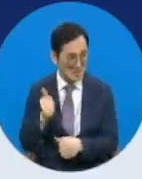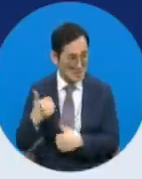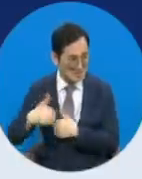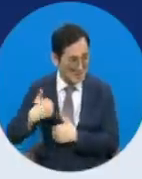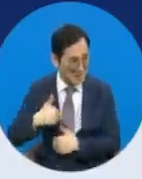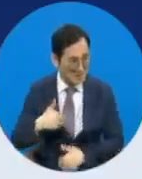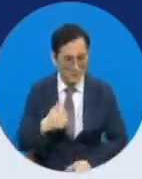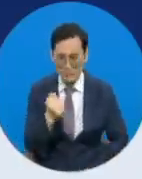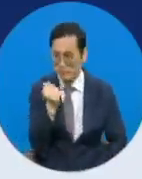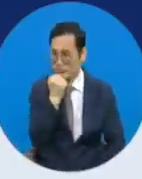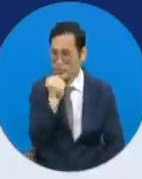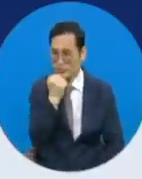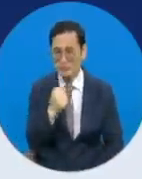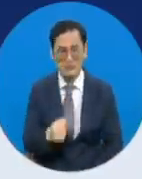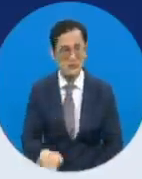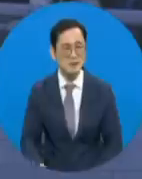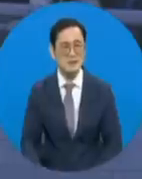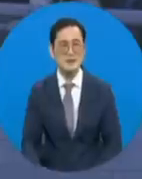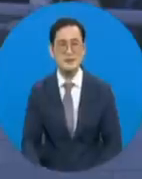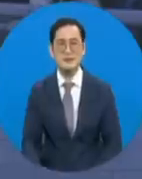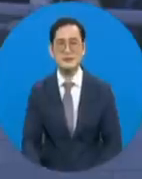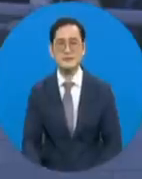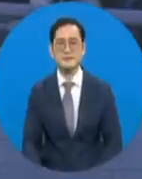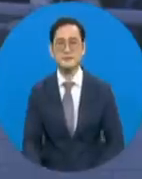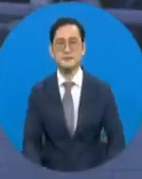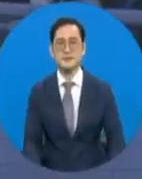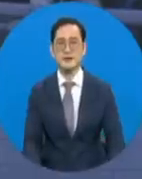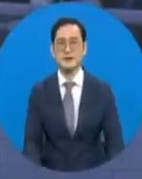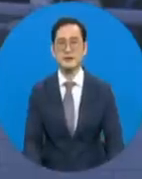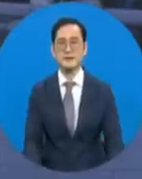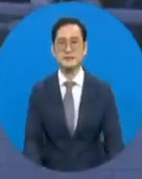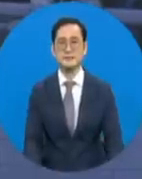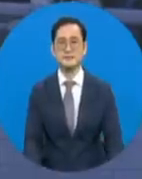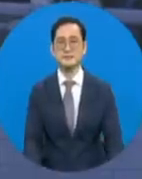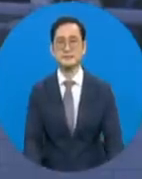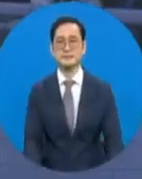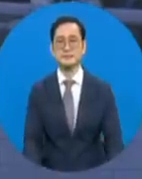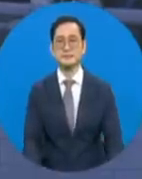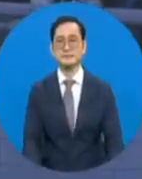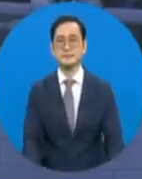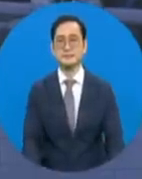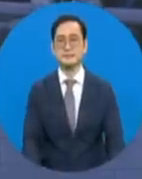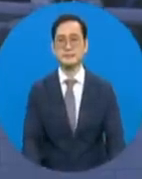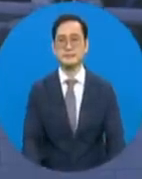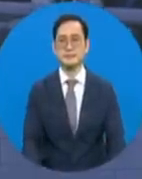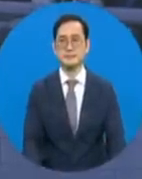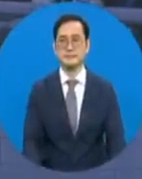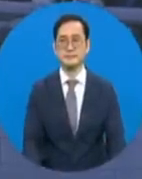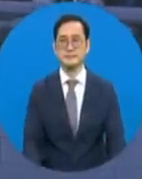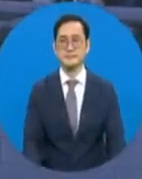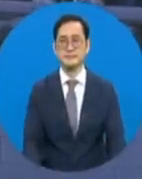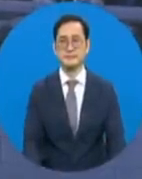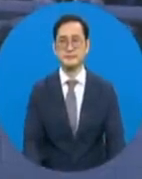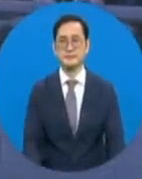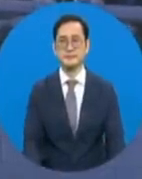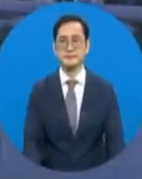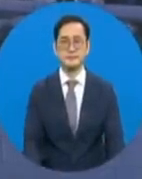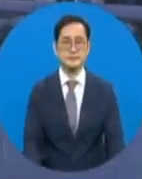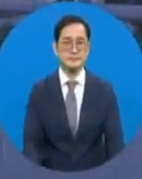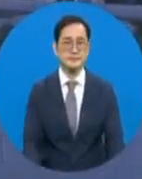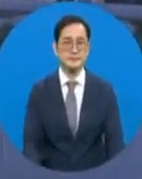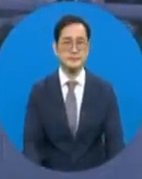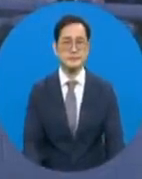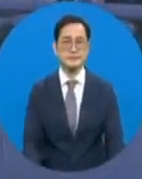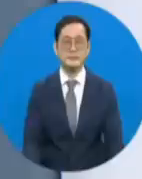김병민 최고위원님. 네. 어떻게 보셨습니까? 이 FBI 국장을 비밀리에 만났다. 처음에 CIA를